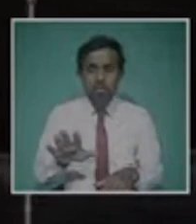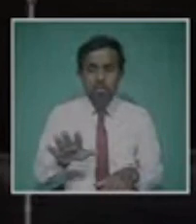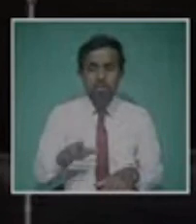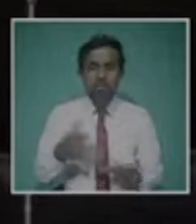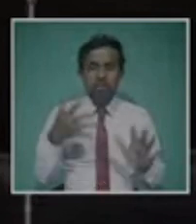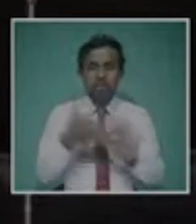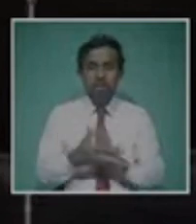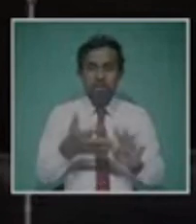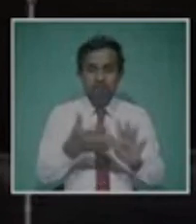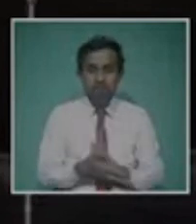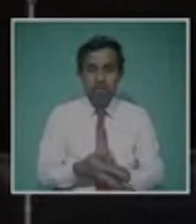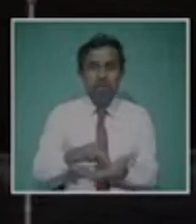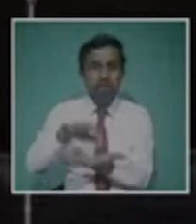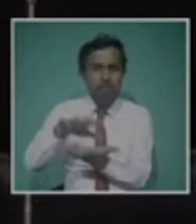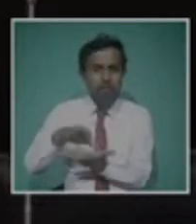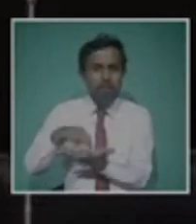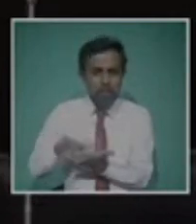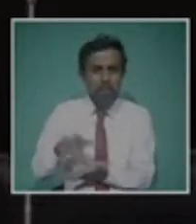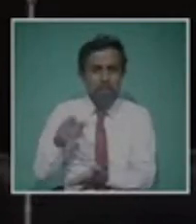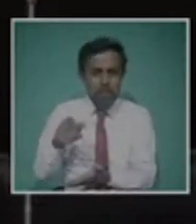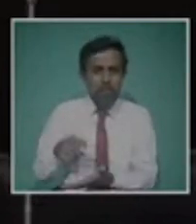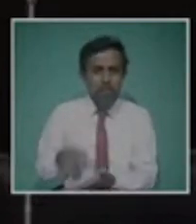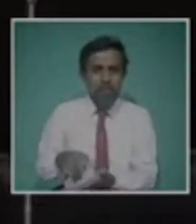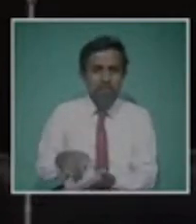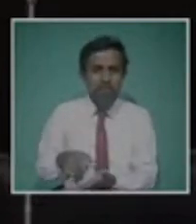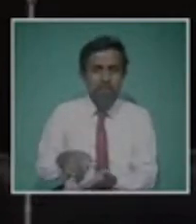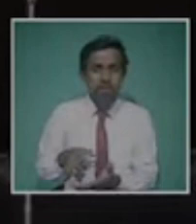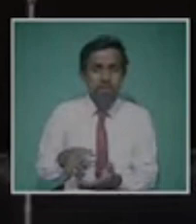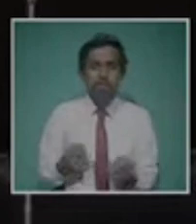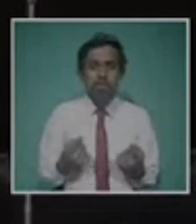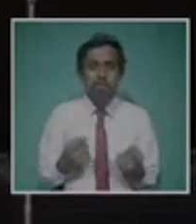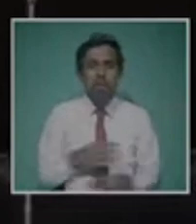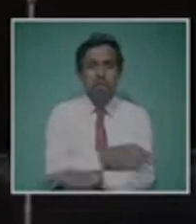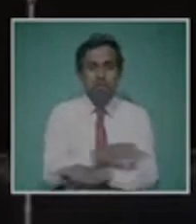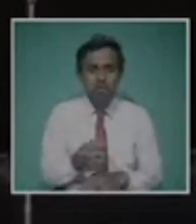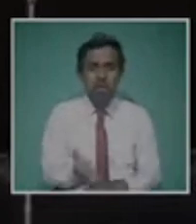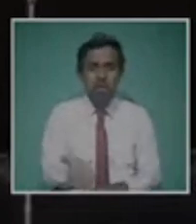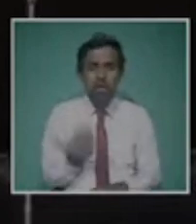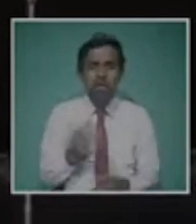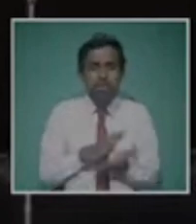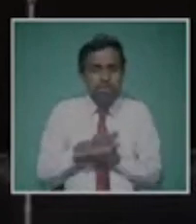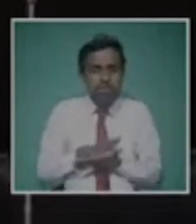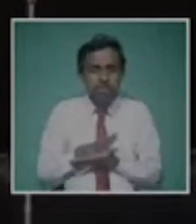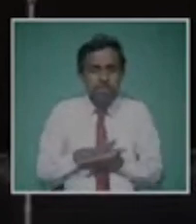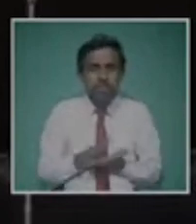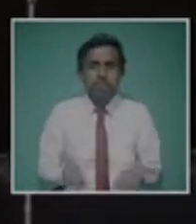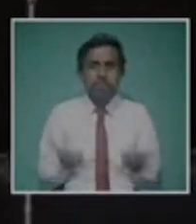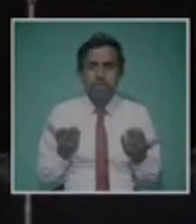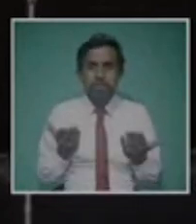நடைமுறைப்படுத்துவதற்கு நாங்கள் அதற்கான விட்டுக் கொடுப்புகளை செய்வதற்கும் அதை சரியான முறையில் செய்ய வேண்டுமே ஒழிய யாருடைய